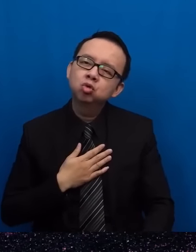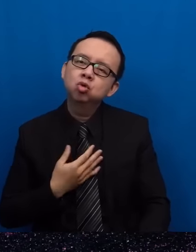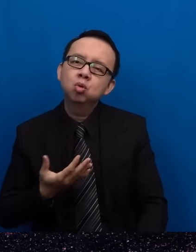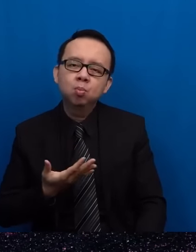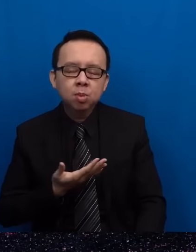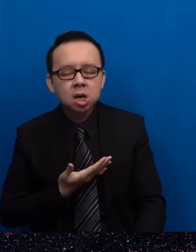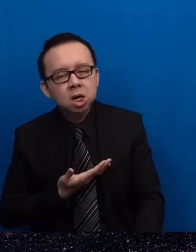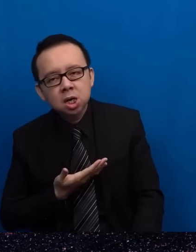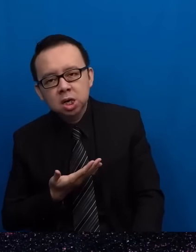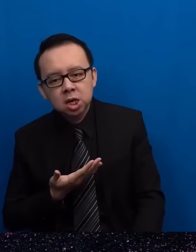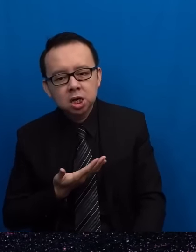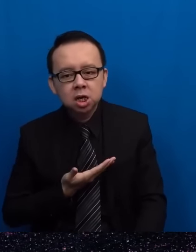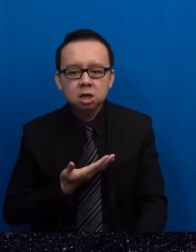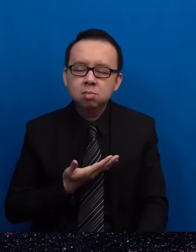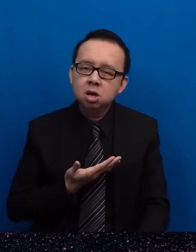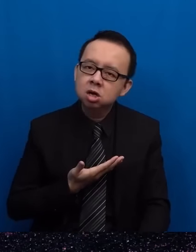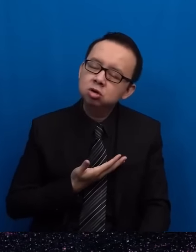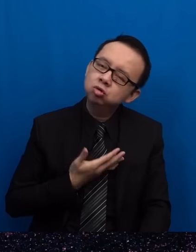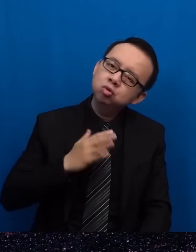ku